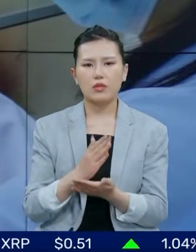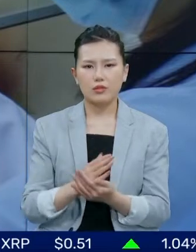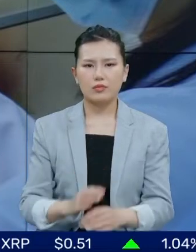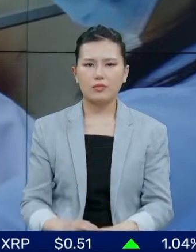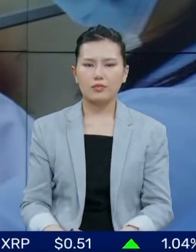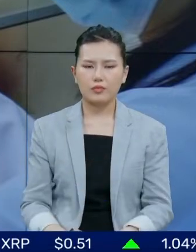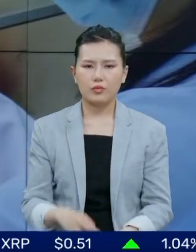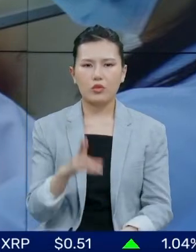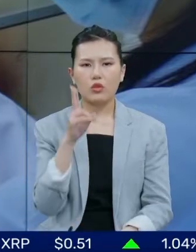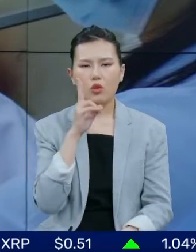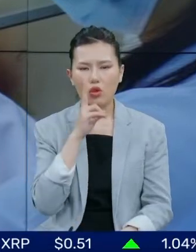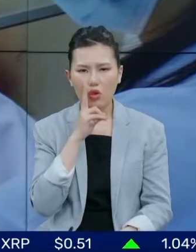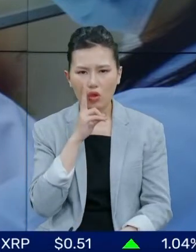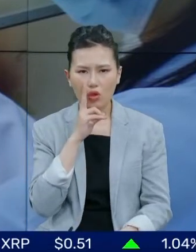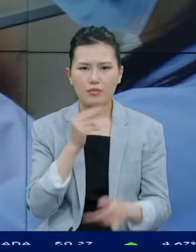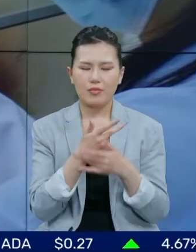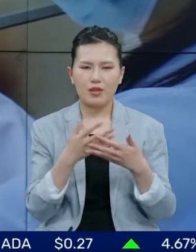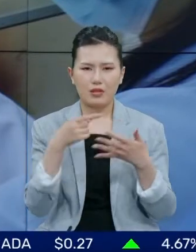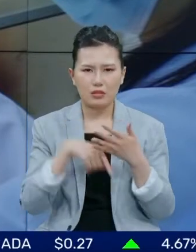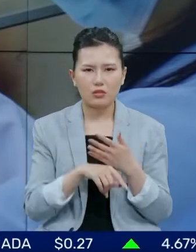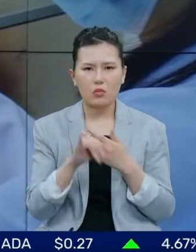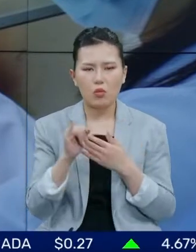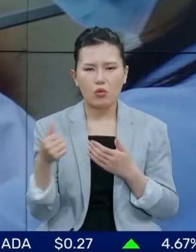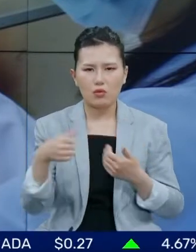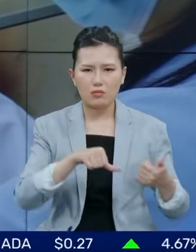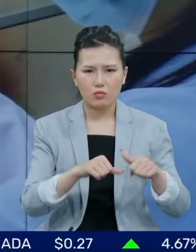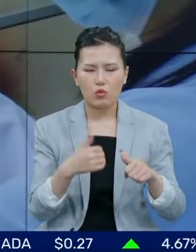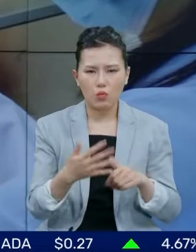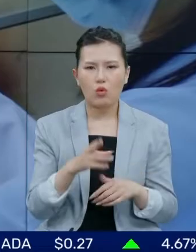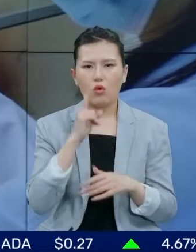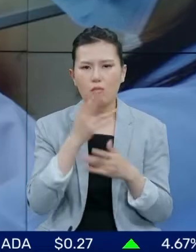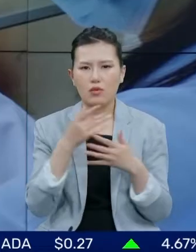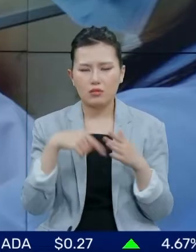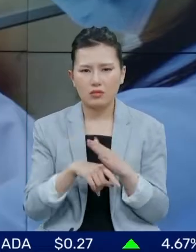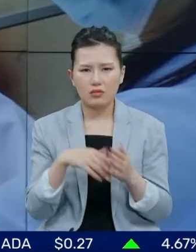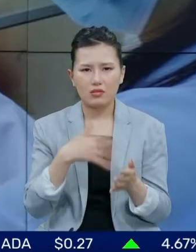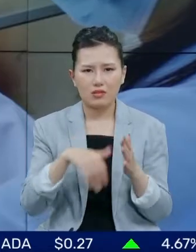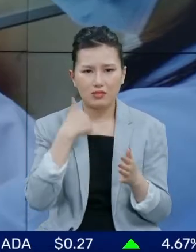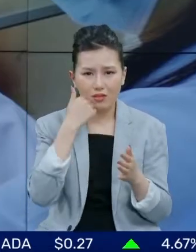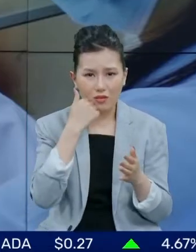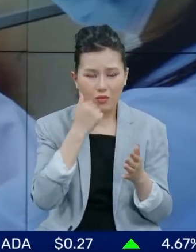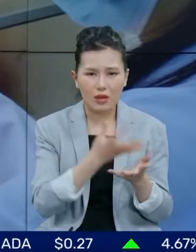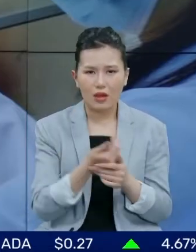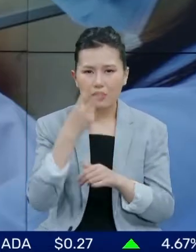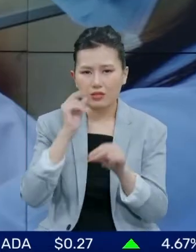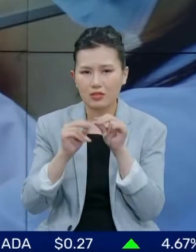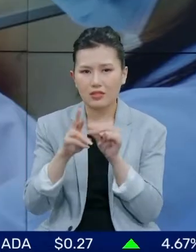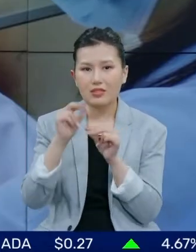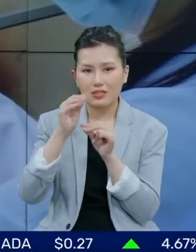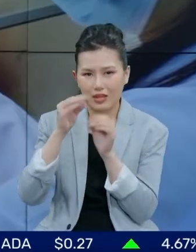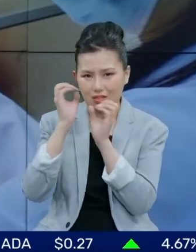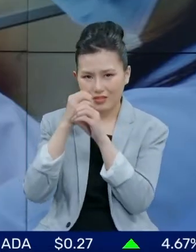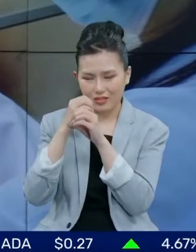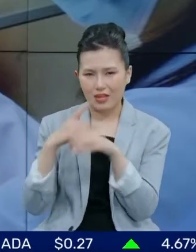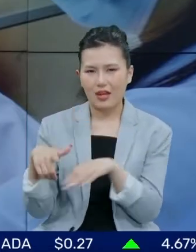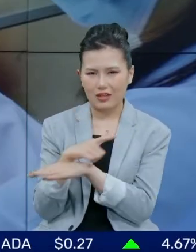Хүнс хүнсний бүтээгдэхүүн дагуулагдах химийн хорт бодис болон нэнгийн бохирдлыг шинжлэх чухал үүрэгтэй нийслэлийн төв лабораторийн тоног төхөөрөмжийн ихэнхийнх нь